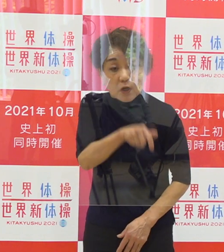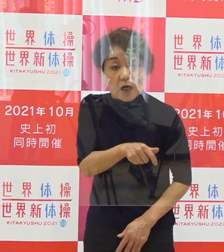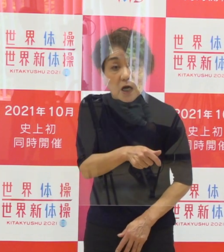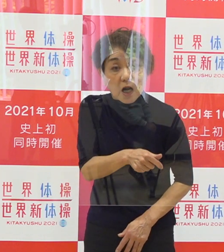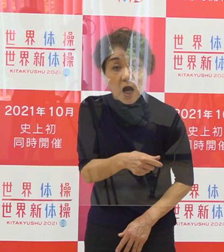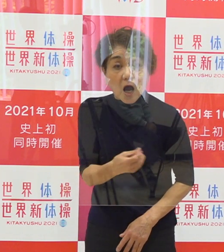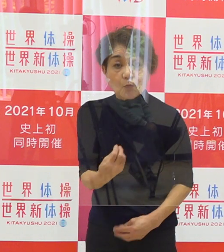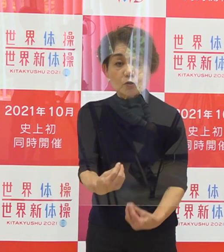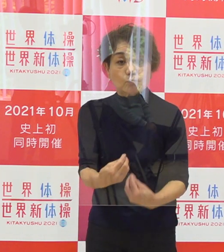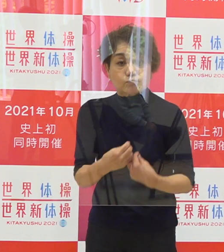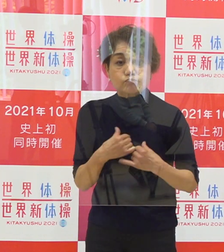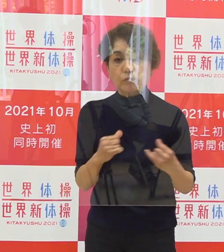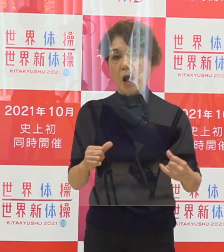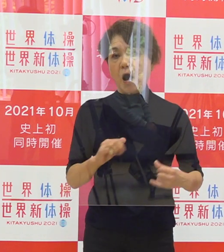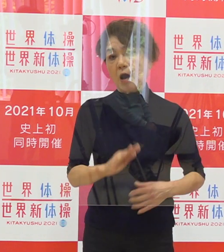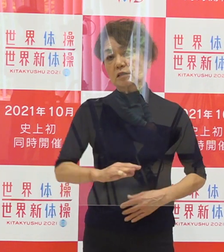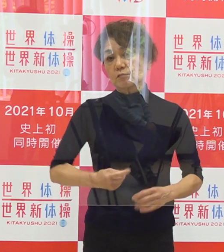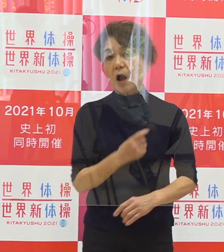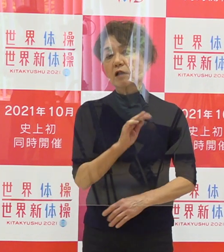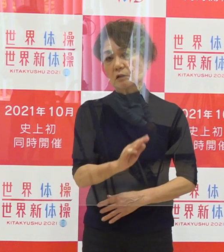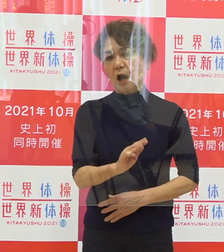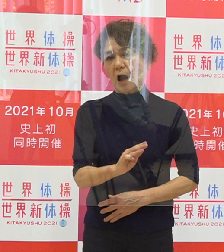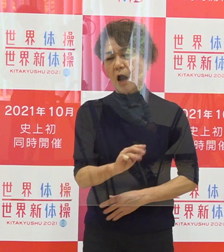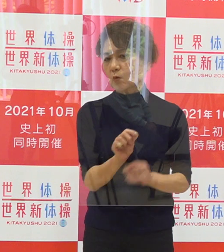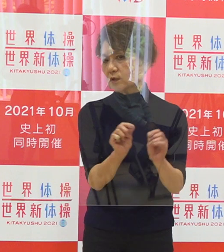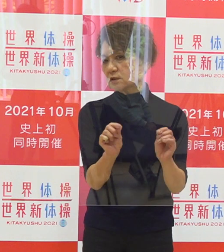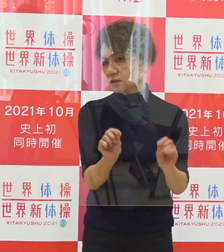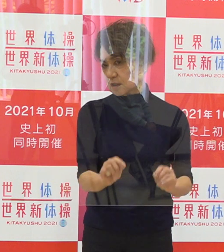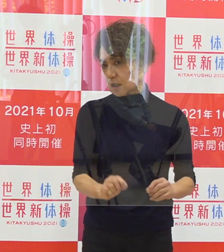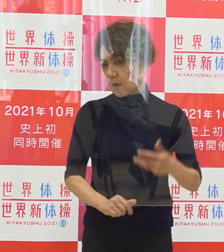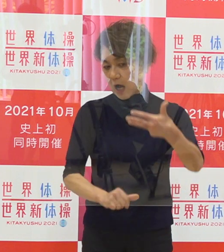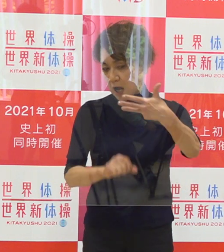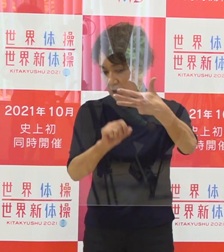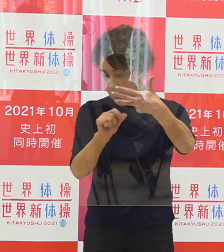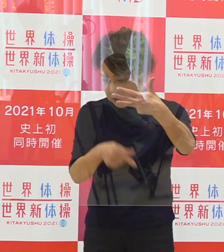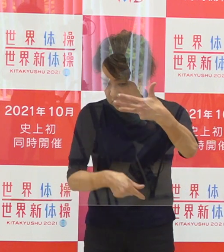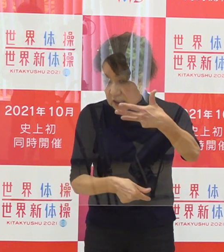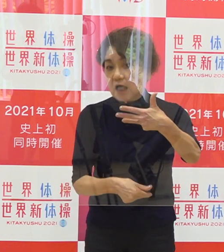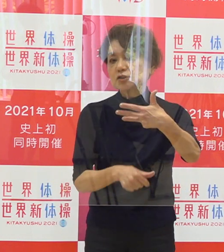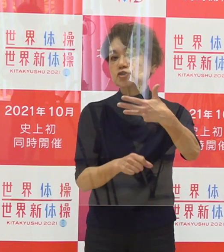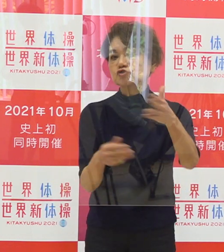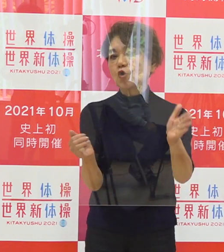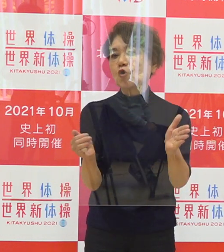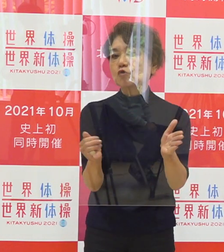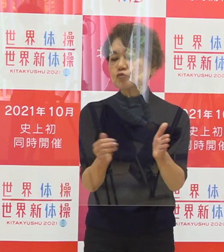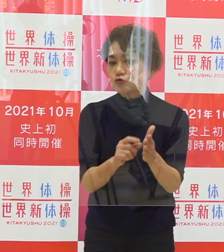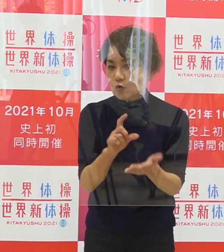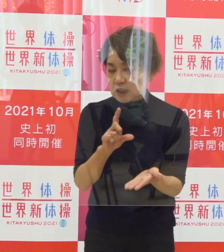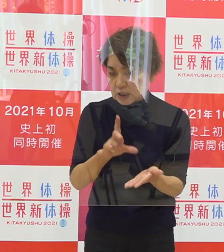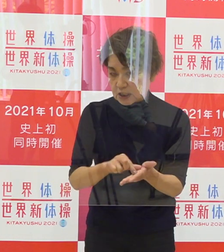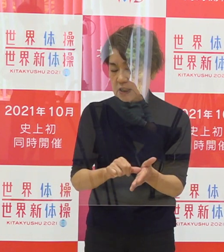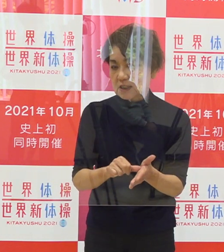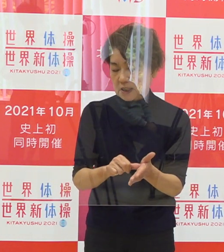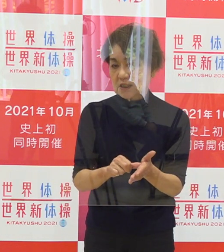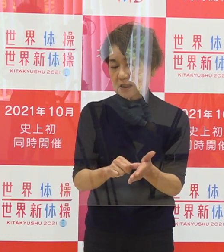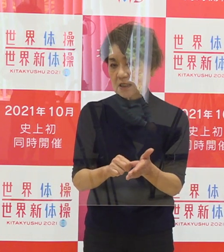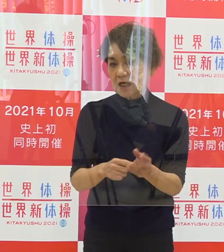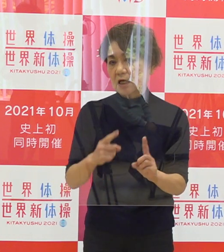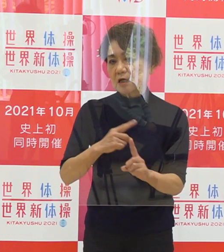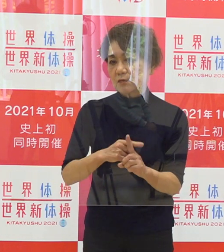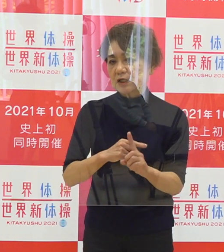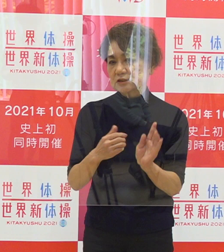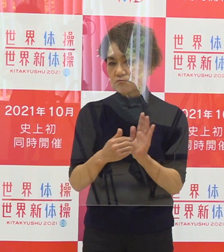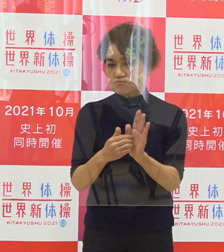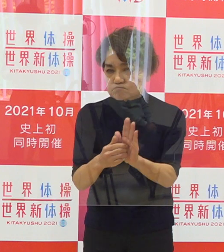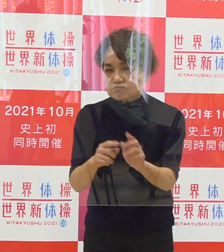者が東京に出ていますので、ここについても8月段階でぜひとも要請を出さないように